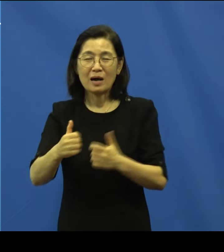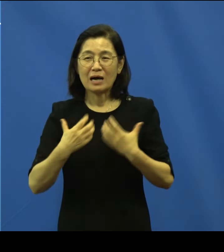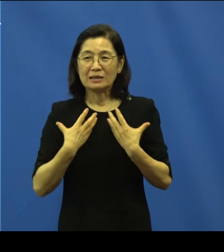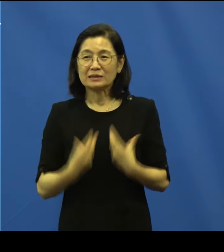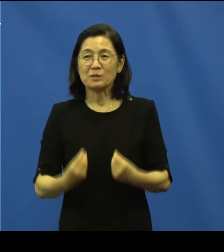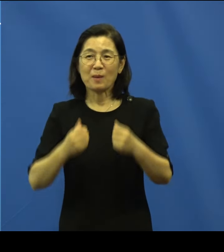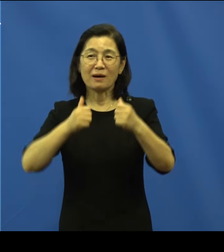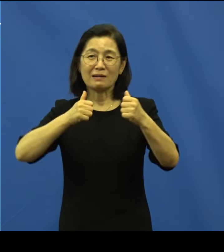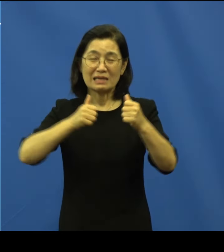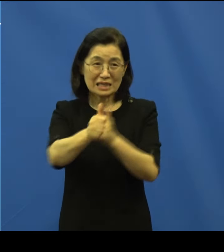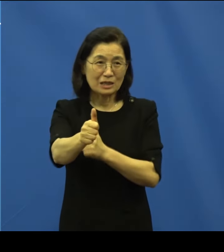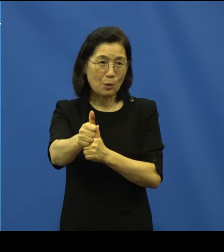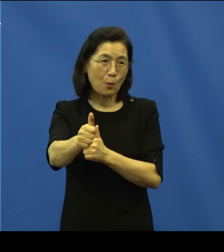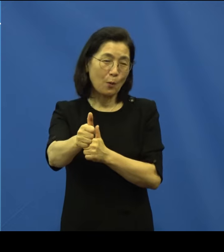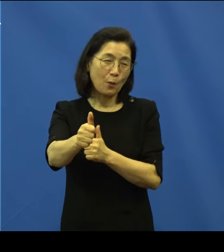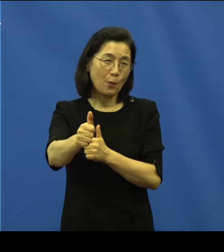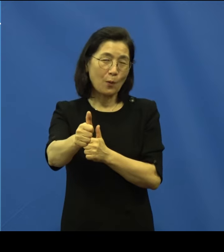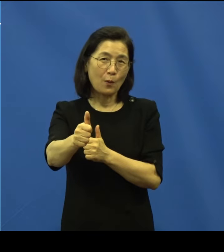절망을 이겨내고